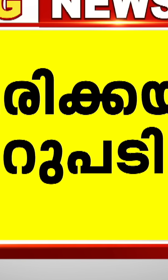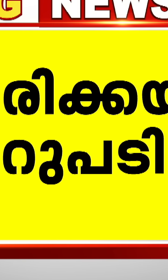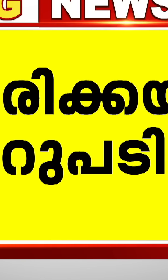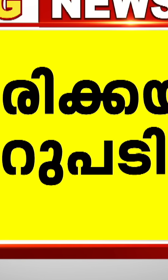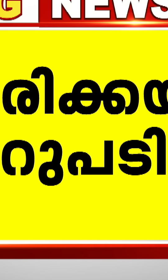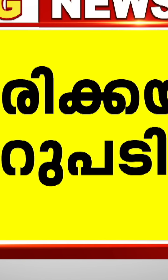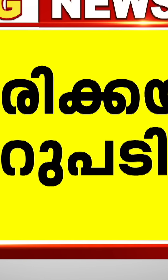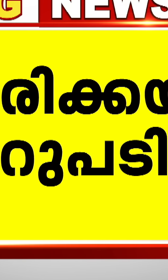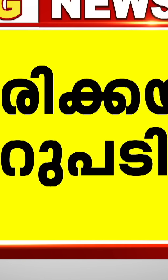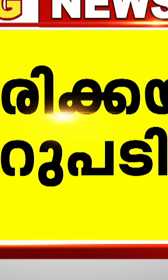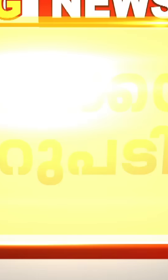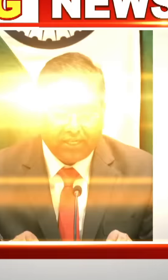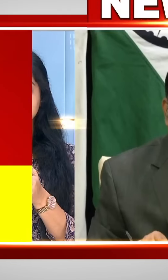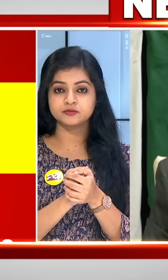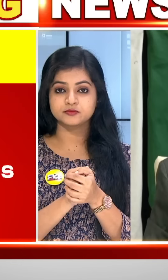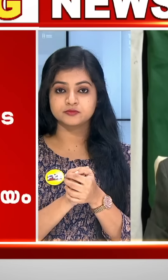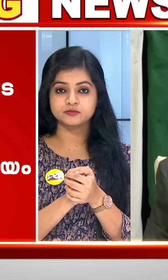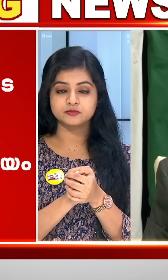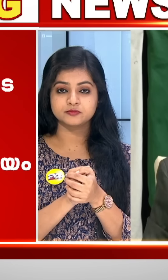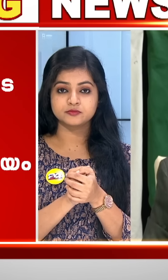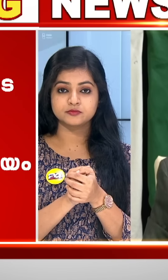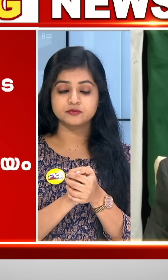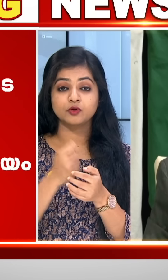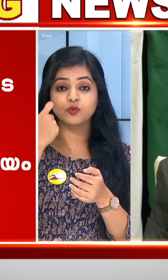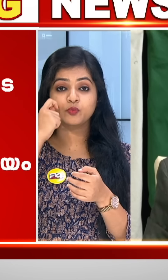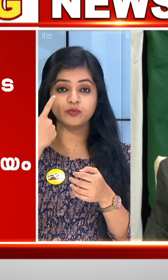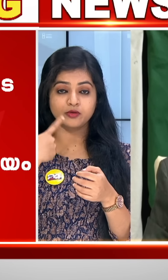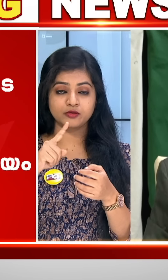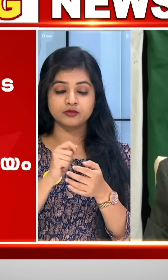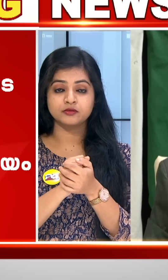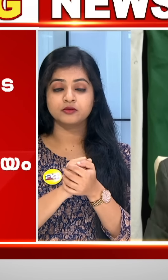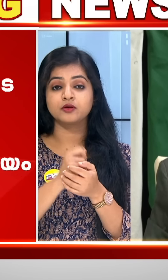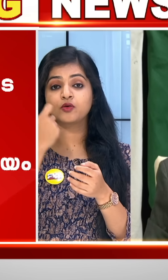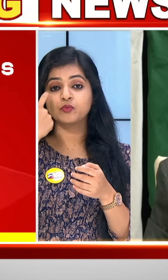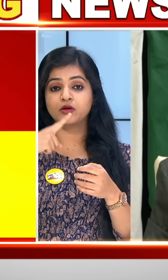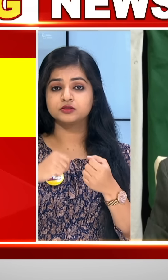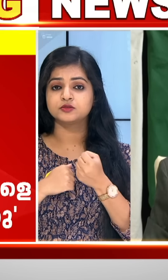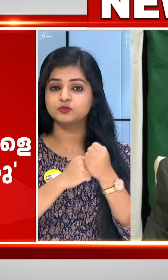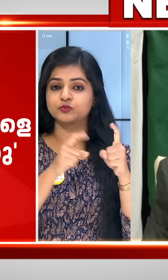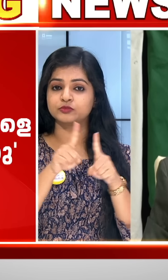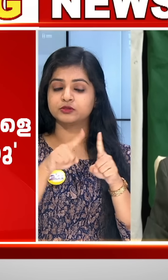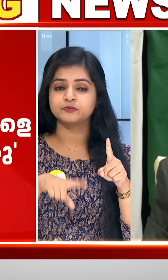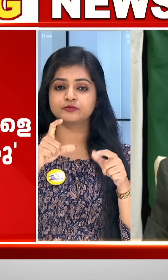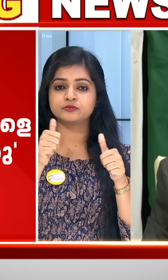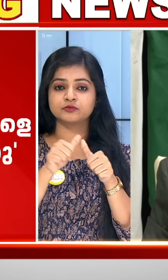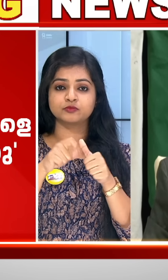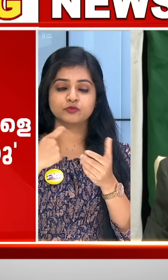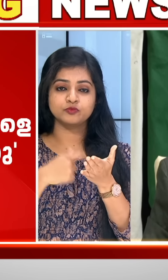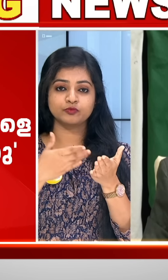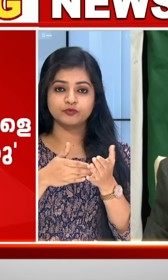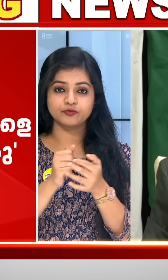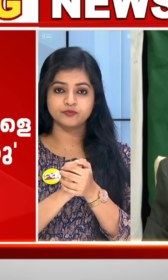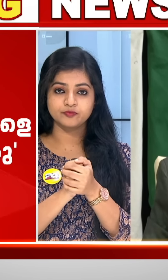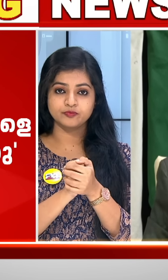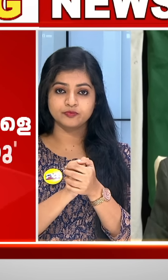statelessness provides human dignity and supports human rights as regards the us